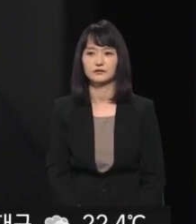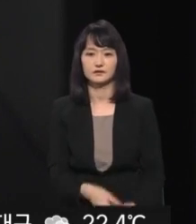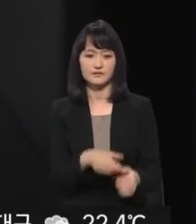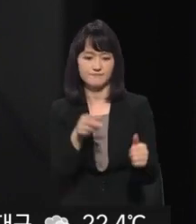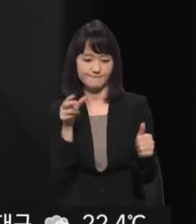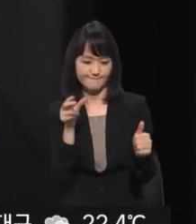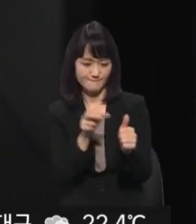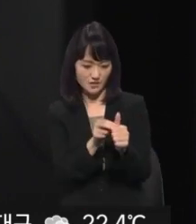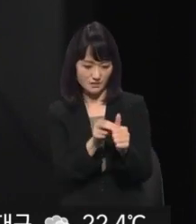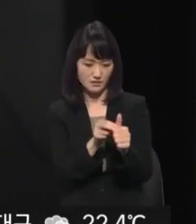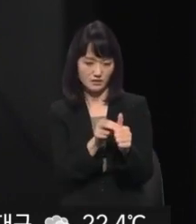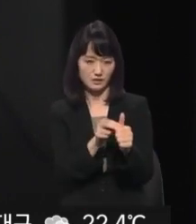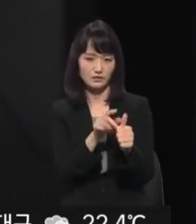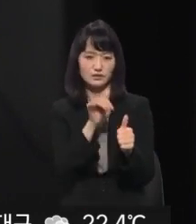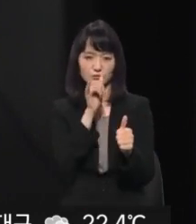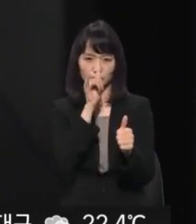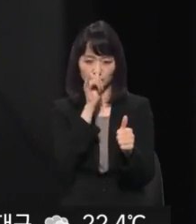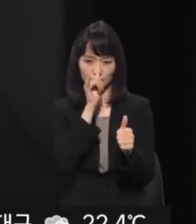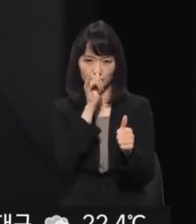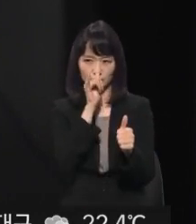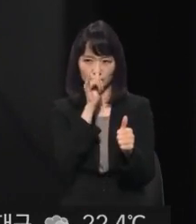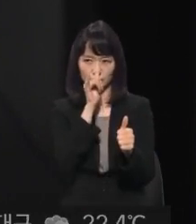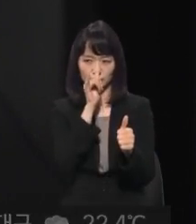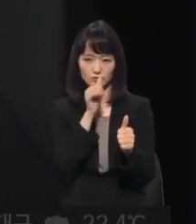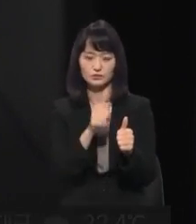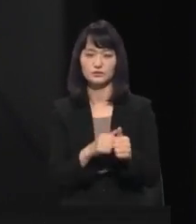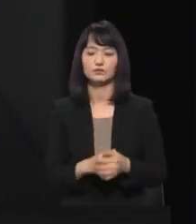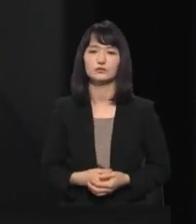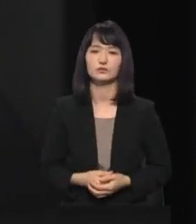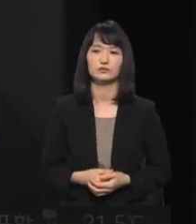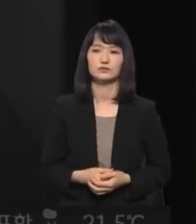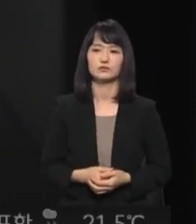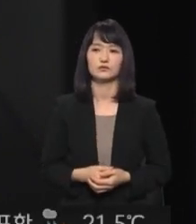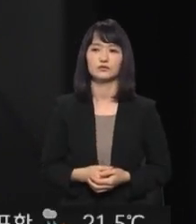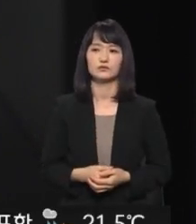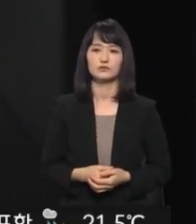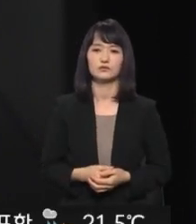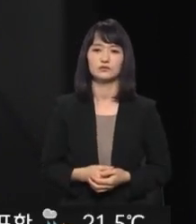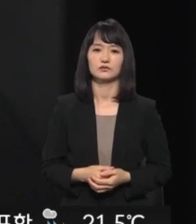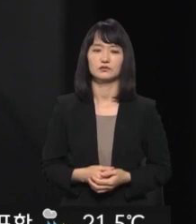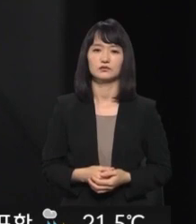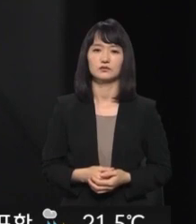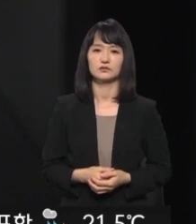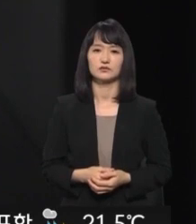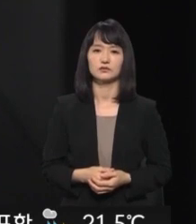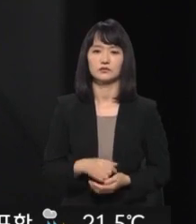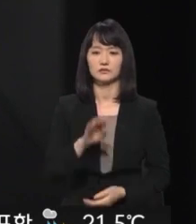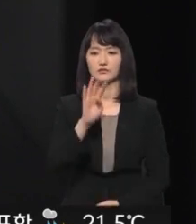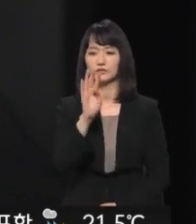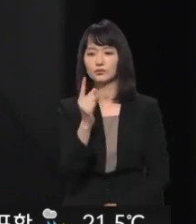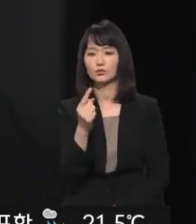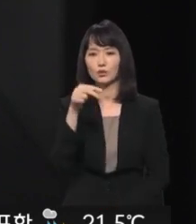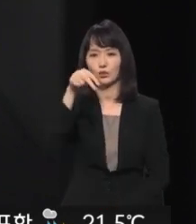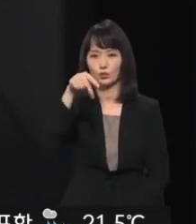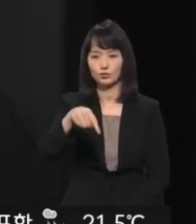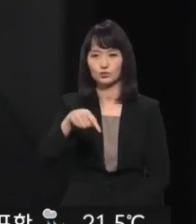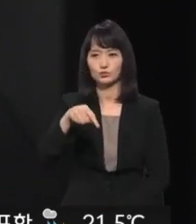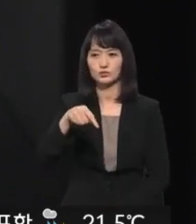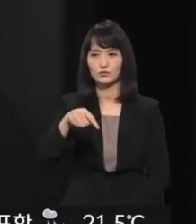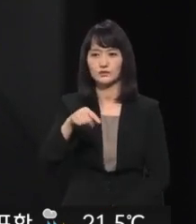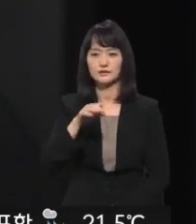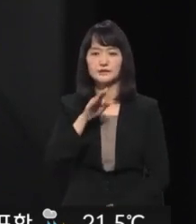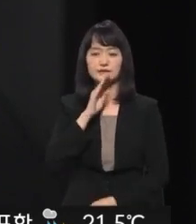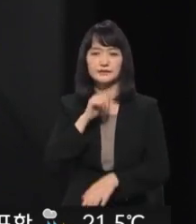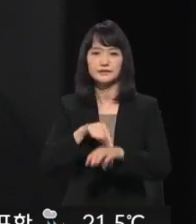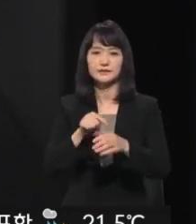가지고 있고 뭐 하면서 굉장히 논란이 되니까 항상 그 어리니까 보수 진영의 어떤 진심을 얻어 내기 위해선